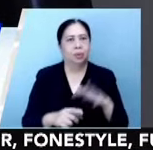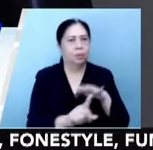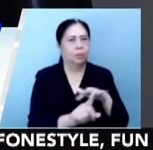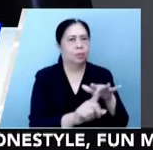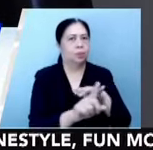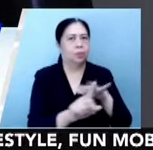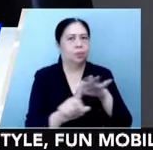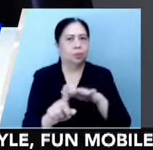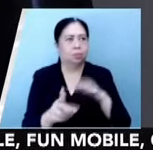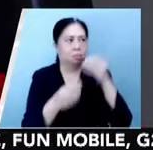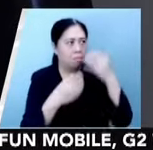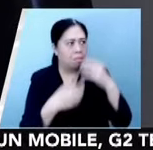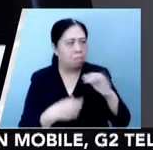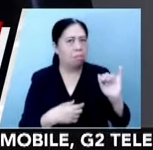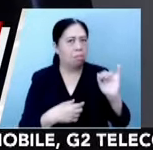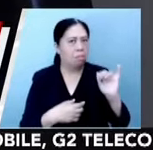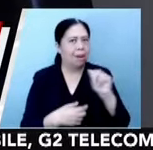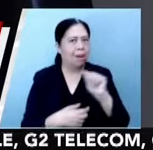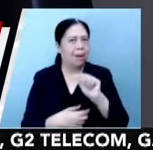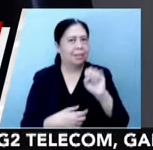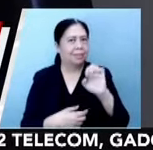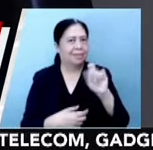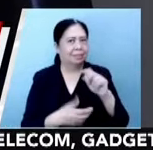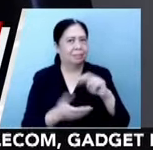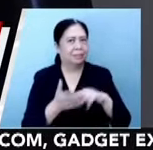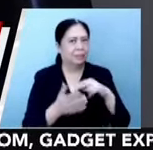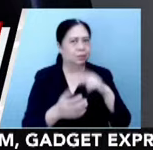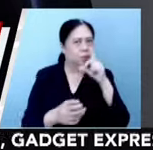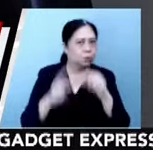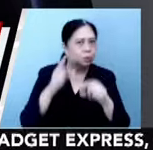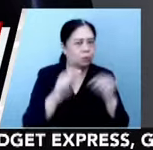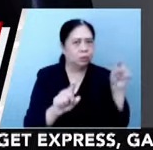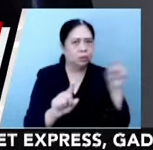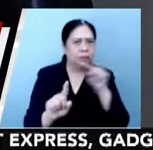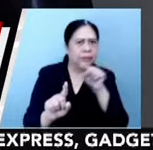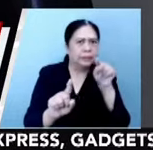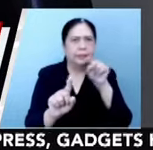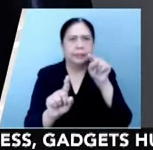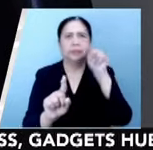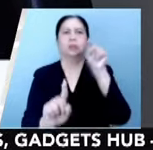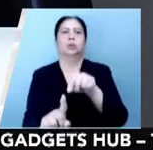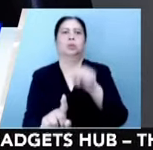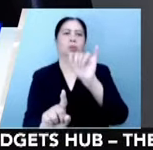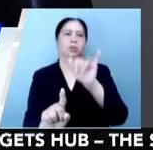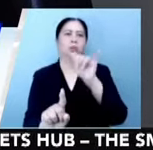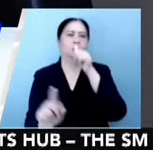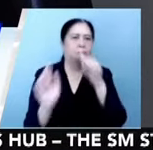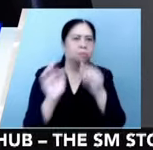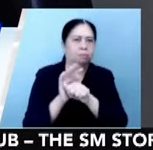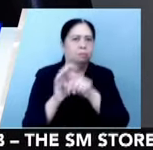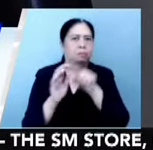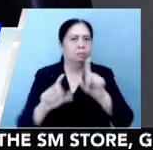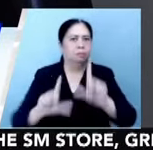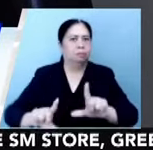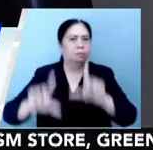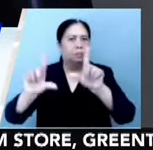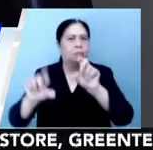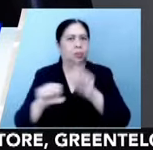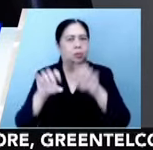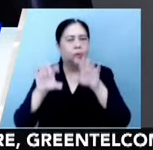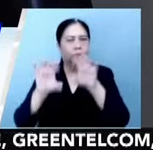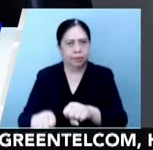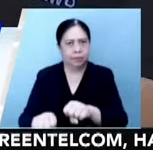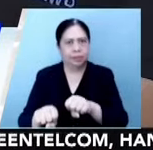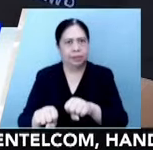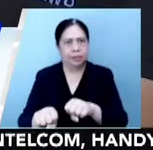informasyon ng ating mga asset at tinukoy, tinumbok kung saan mismo nagtatago itong suspect. Kaya doon siya nakuha, dito natin